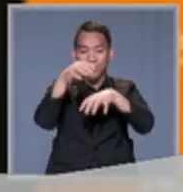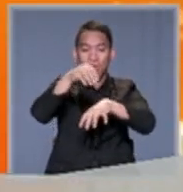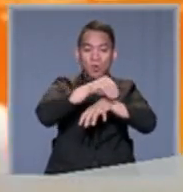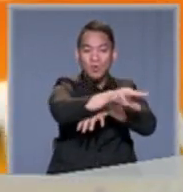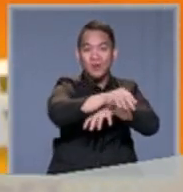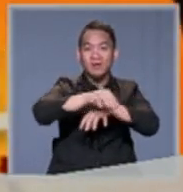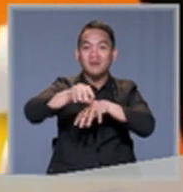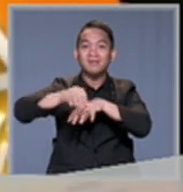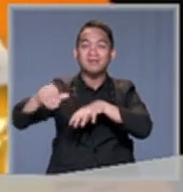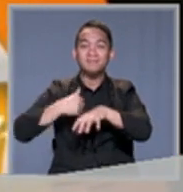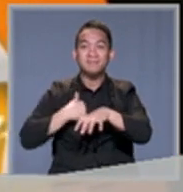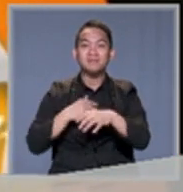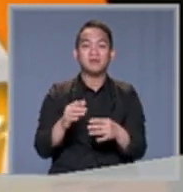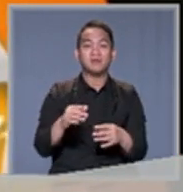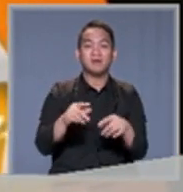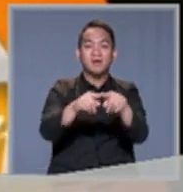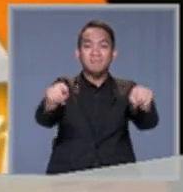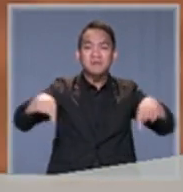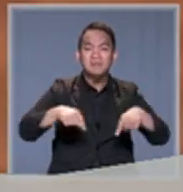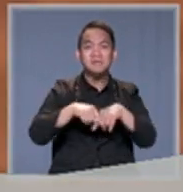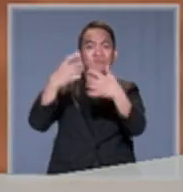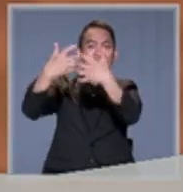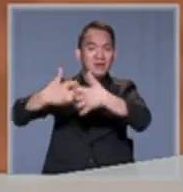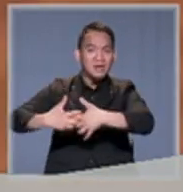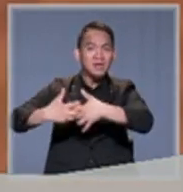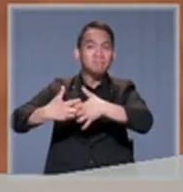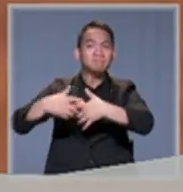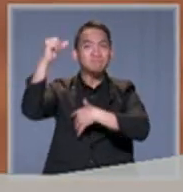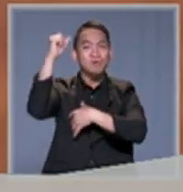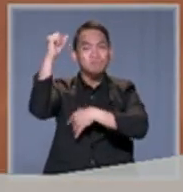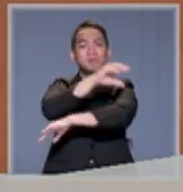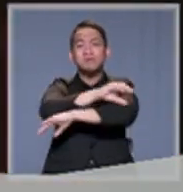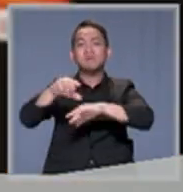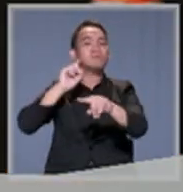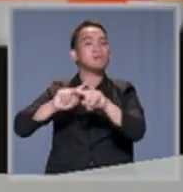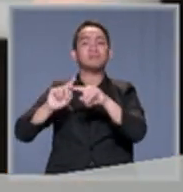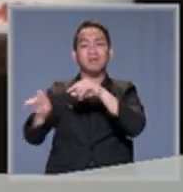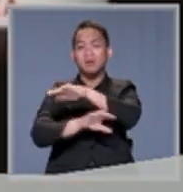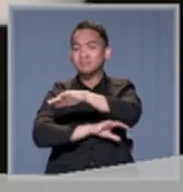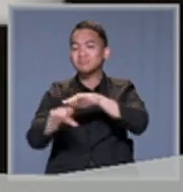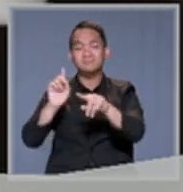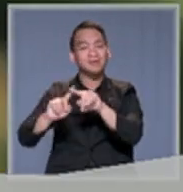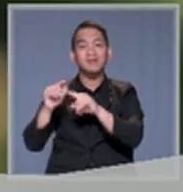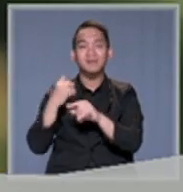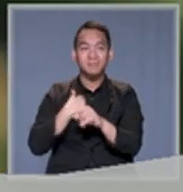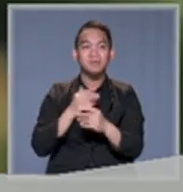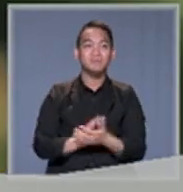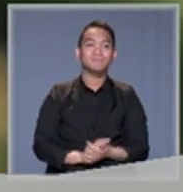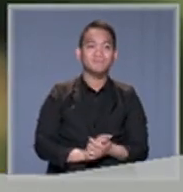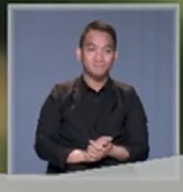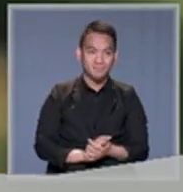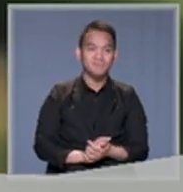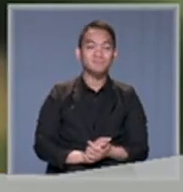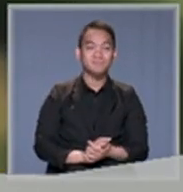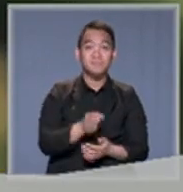งโครงสร้างพื้นที่โรงงานอุตสาหกรรมและระบบขนส่งมวลชนขณะเดียวกันก็มีแนวคิดพัฒนาโซลาร์ฟาร์มแนวดิ่งน